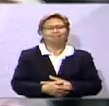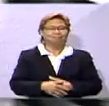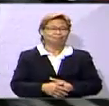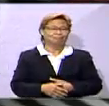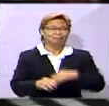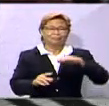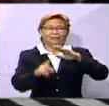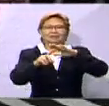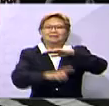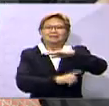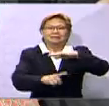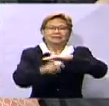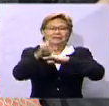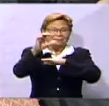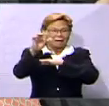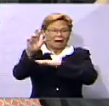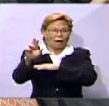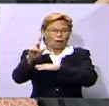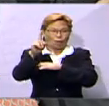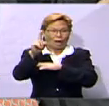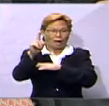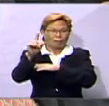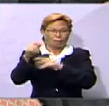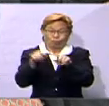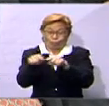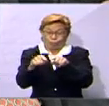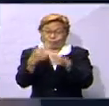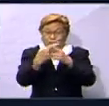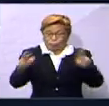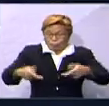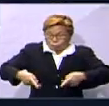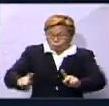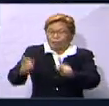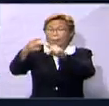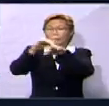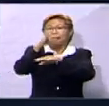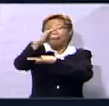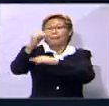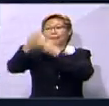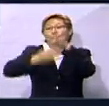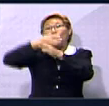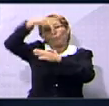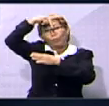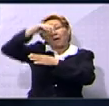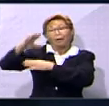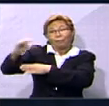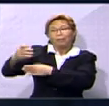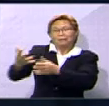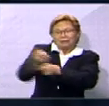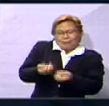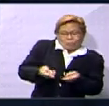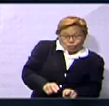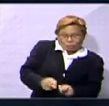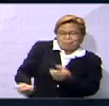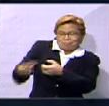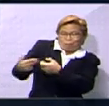Tambahnya, dasar carve out and compete sebagai contohnya menyediakan peluang kepada syarikat Bumi Putra untuk mendapat kontrak dan